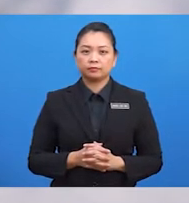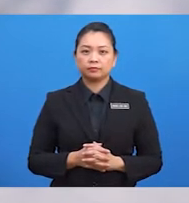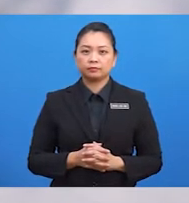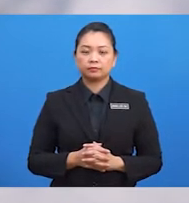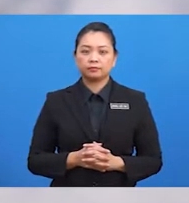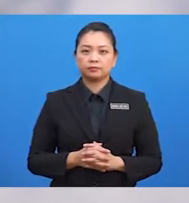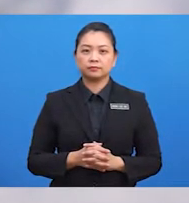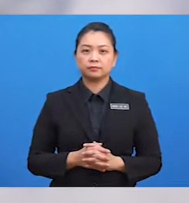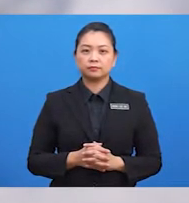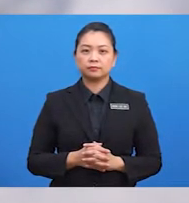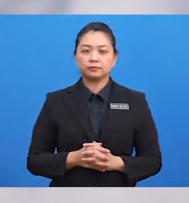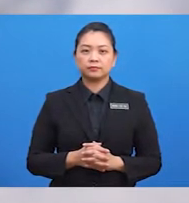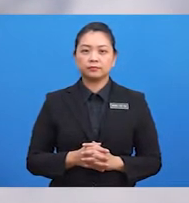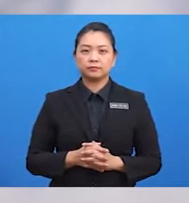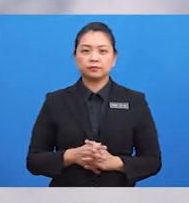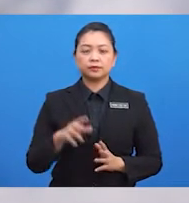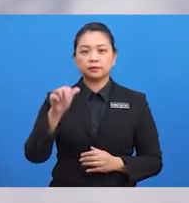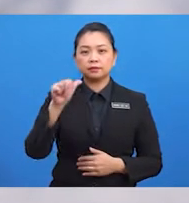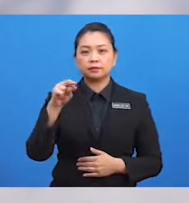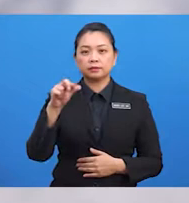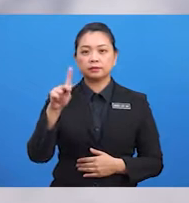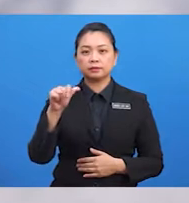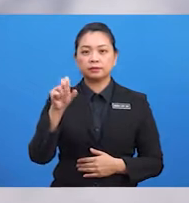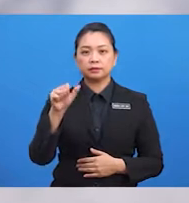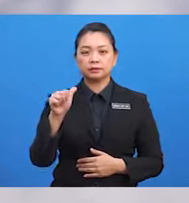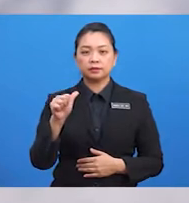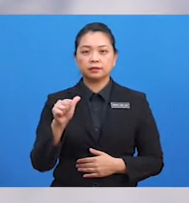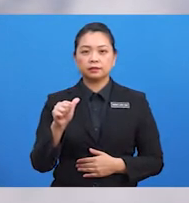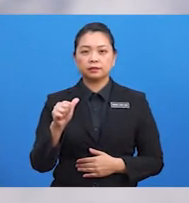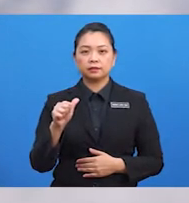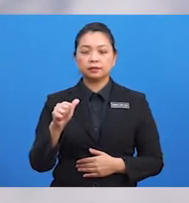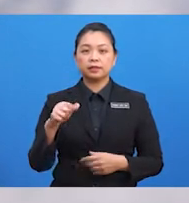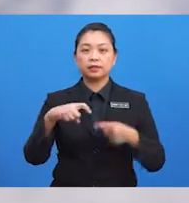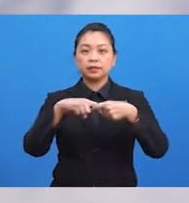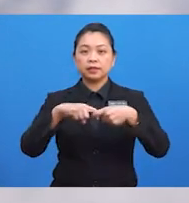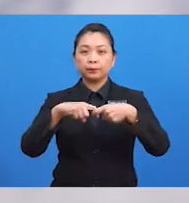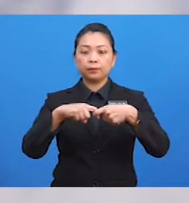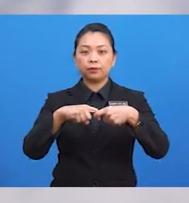Angkasa digabungkan dengan Agensi Remote Sensing Malaysia,